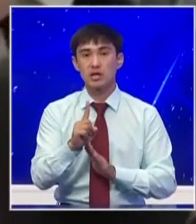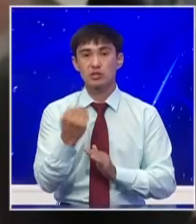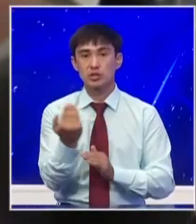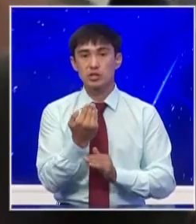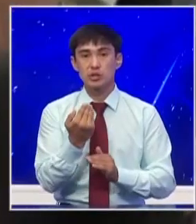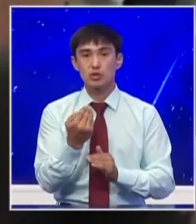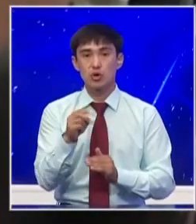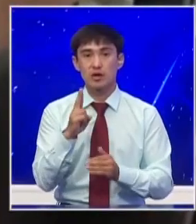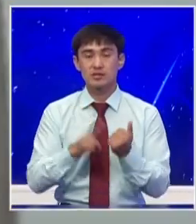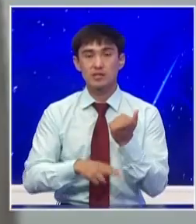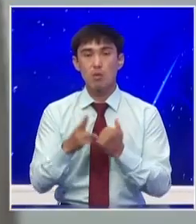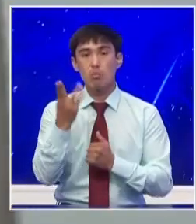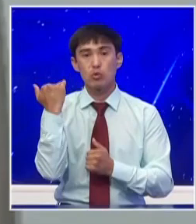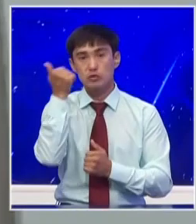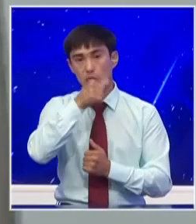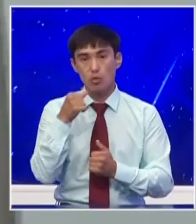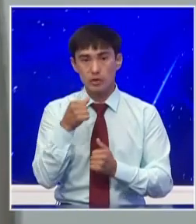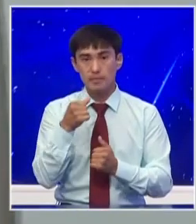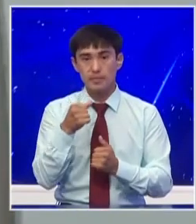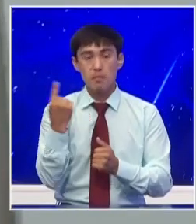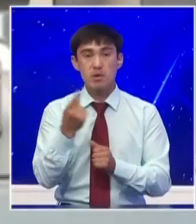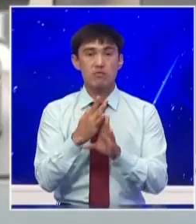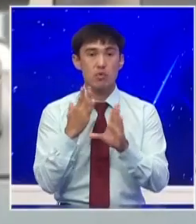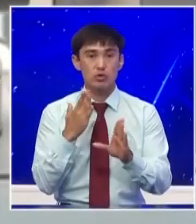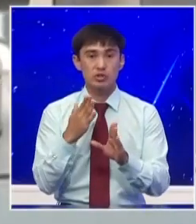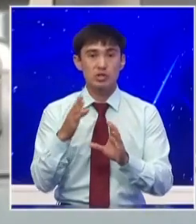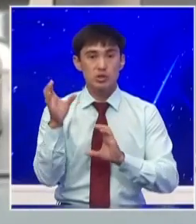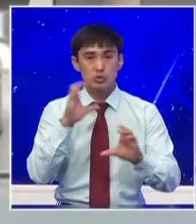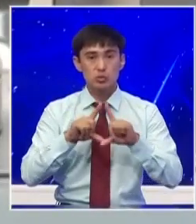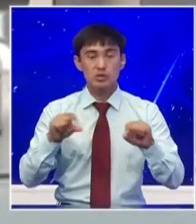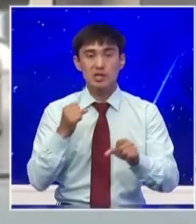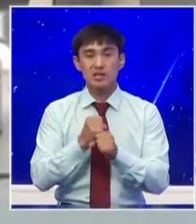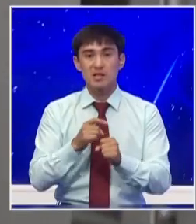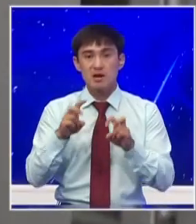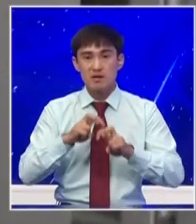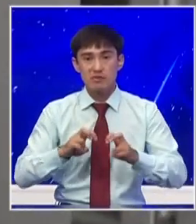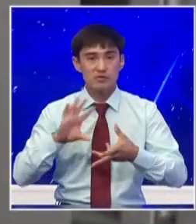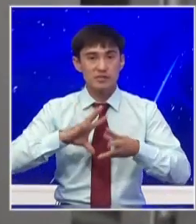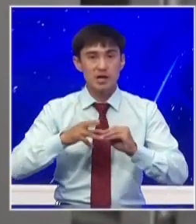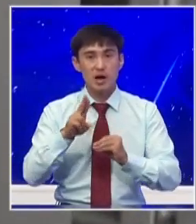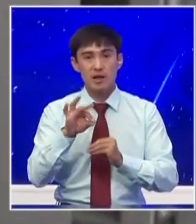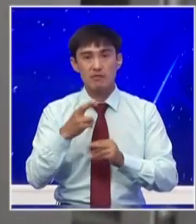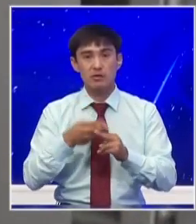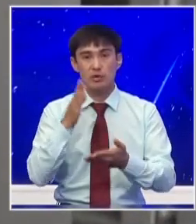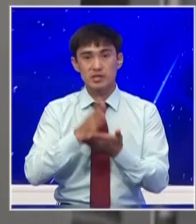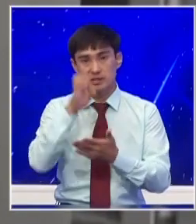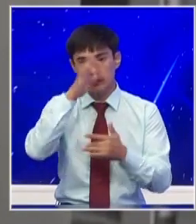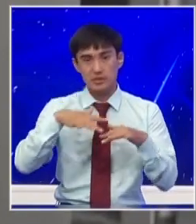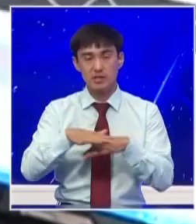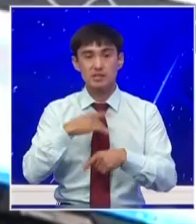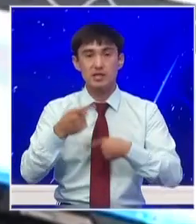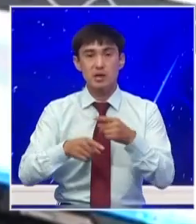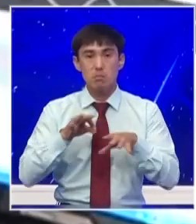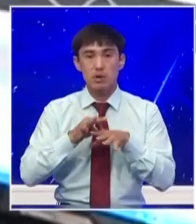Создавать ее начали еще в конце прошлого года. В первую очередь институт сделал ревизию всех карьеров, которые есть в стране.